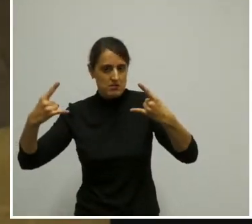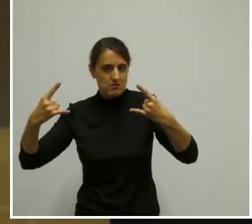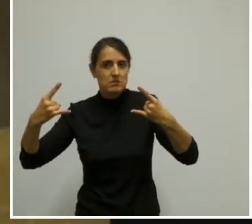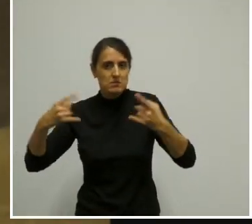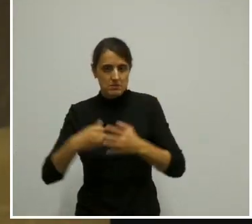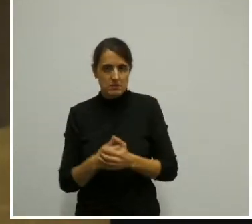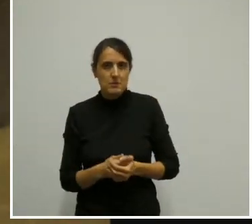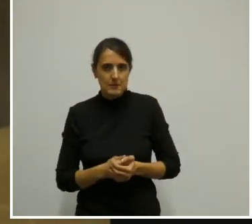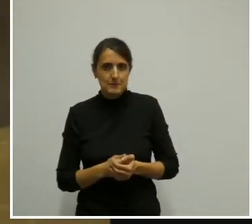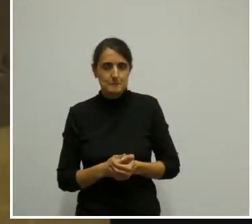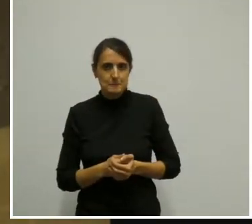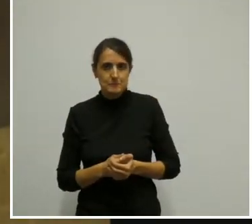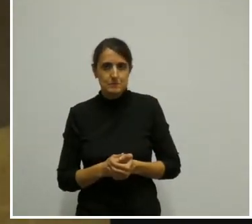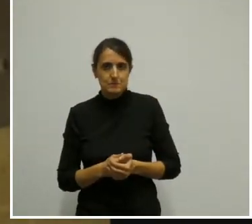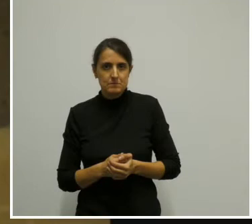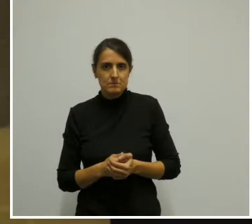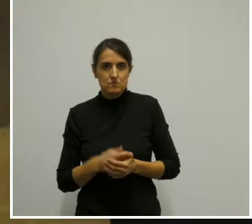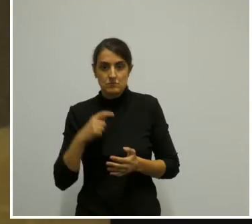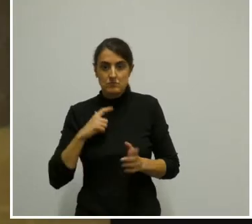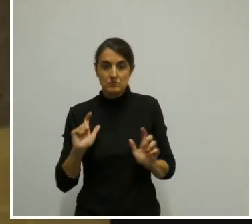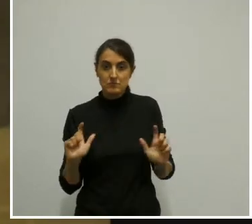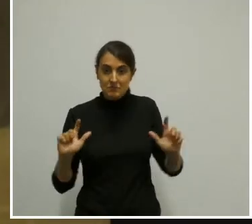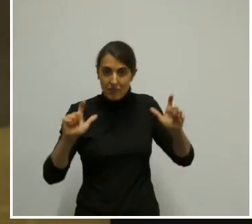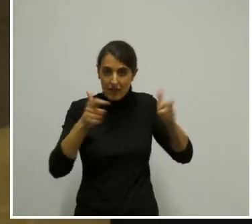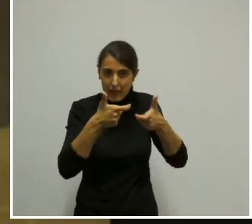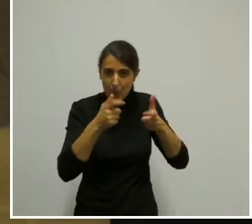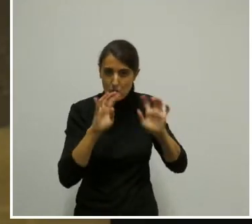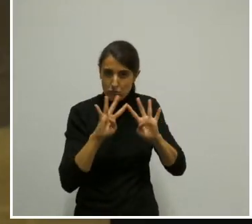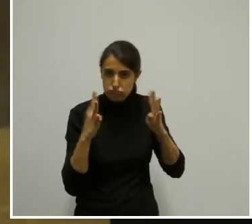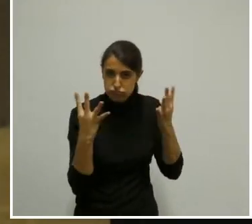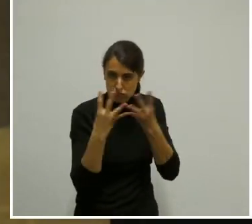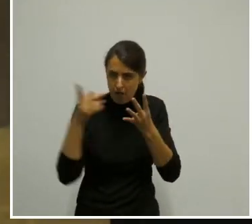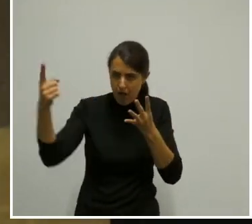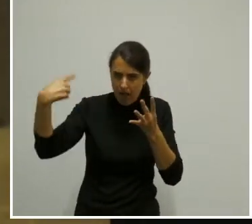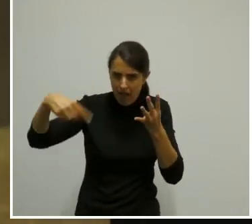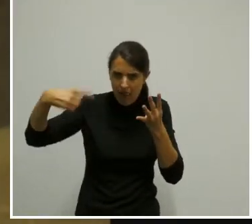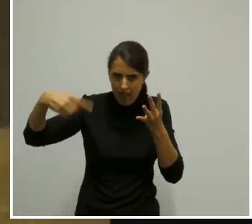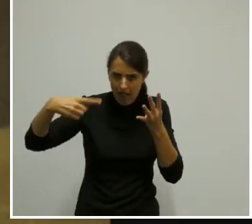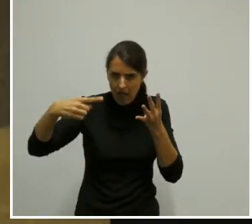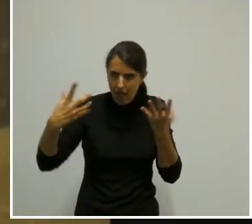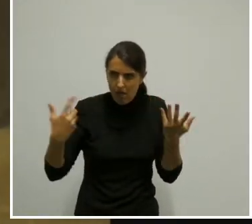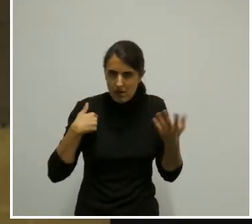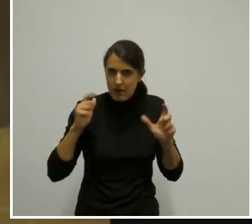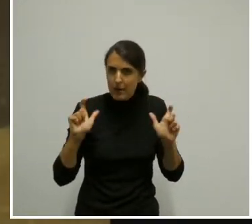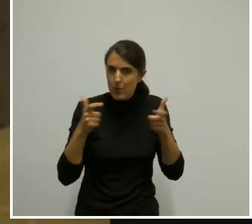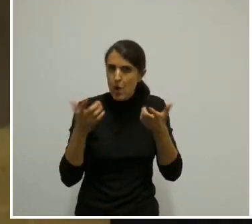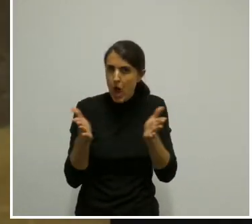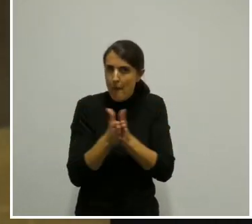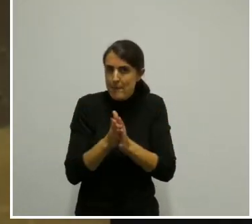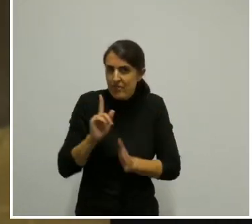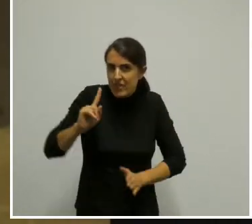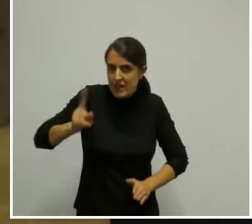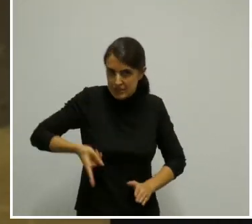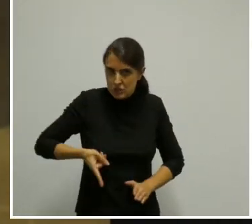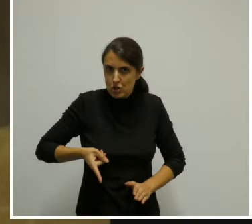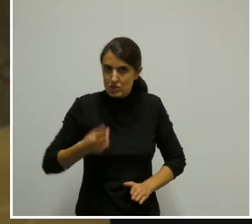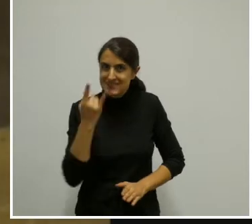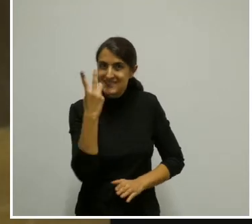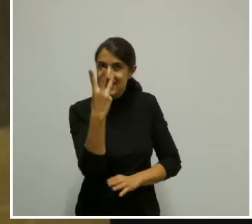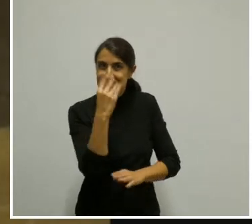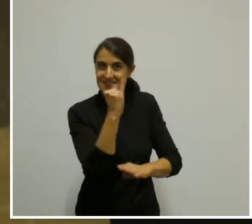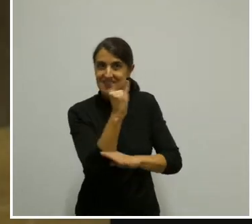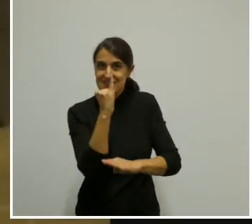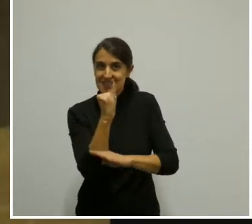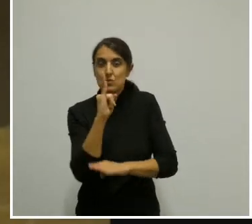formaves part de la reunió que vau fer amb direccions dels 3 instituts i de les AFAs. Val? Jo